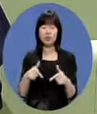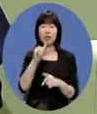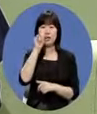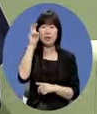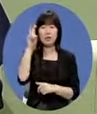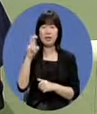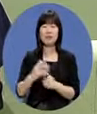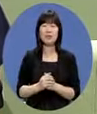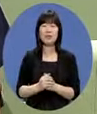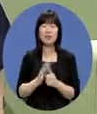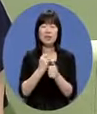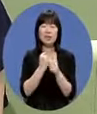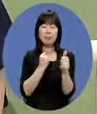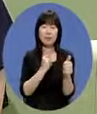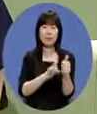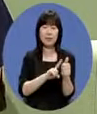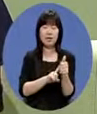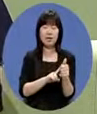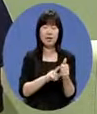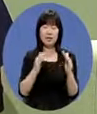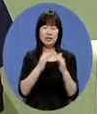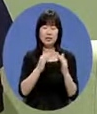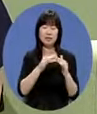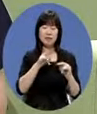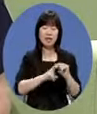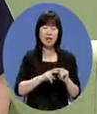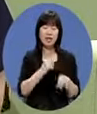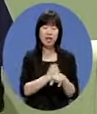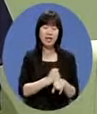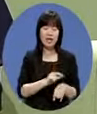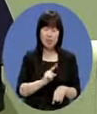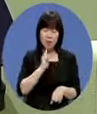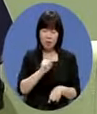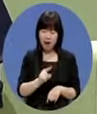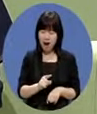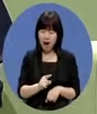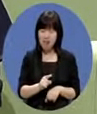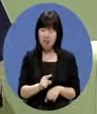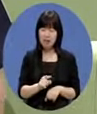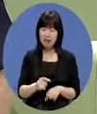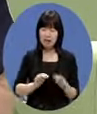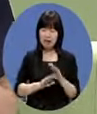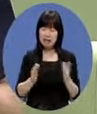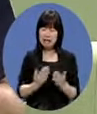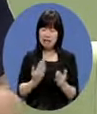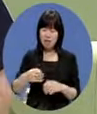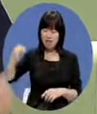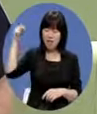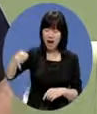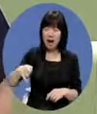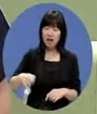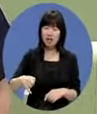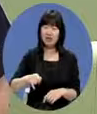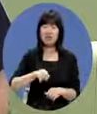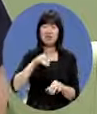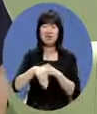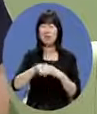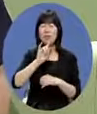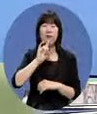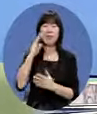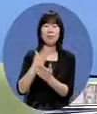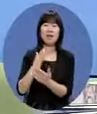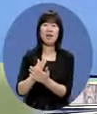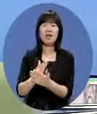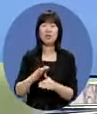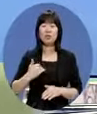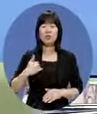되겠죠. 예, 남편들도 집구석에서 하는 게 뭐가 있어. 살림을 왜 이따 이뿐이 못해. 이것도 하시면 안 되고 네.